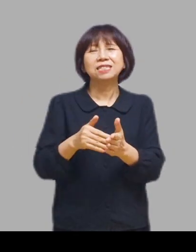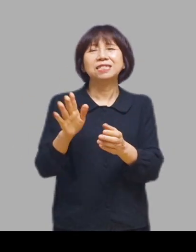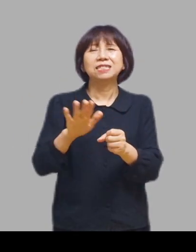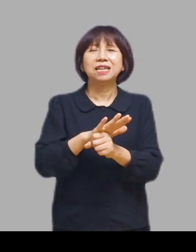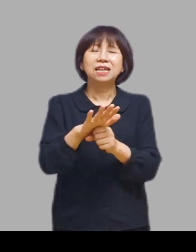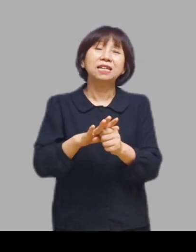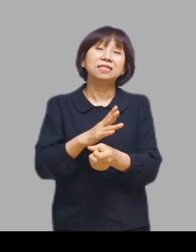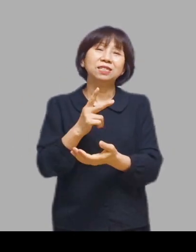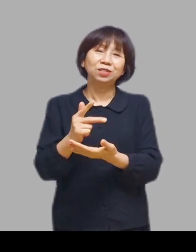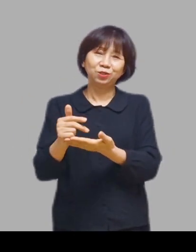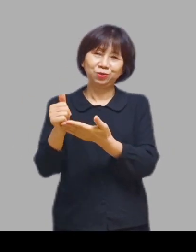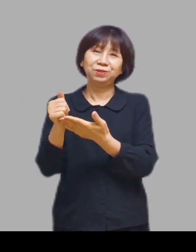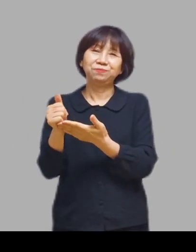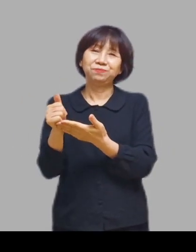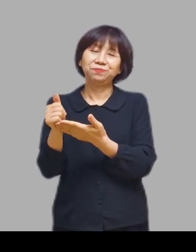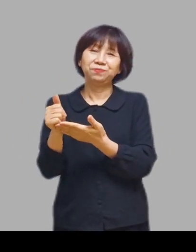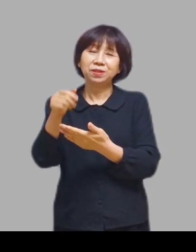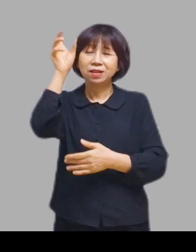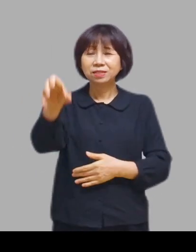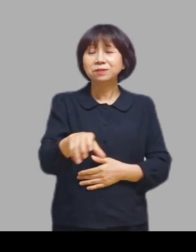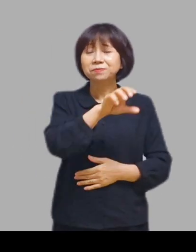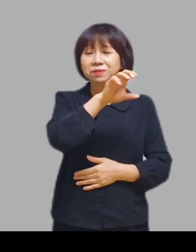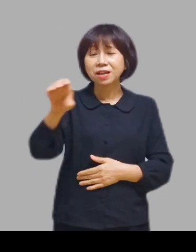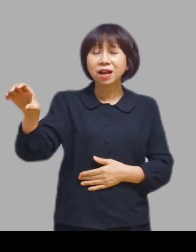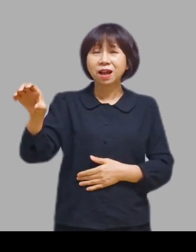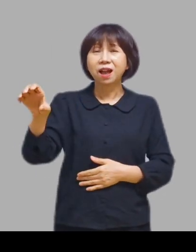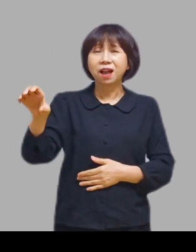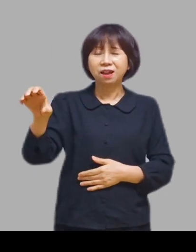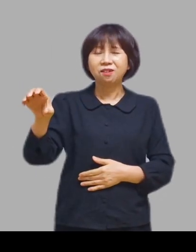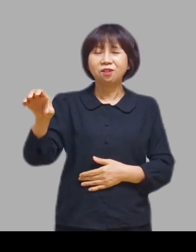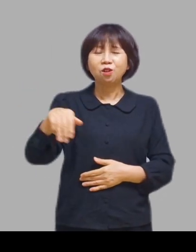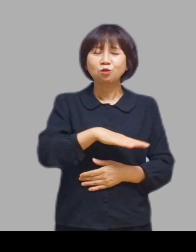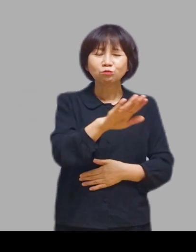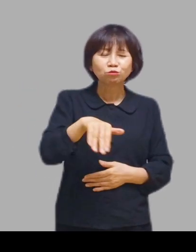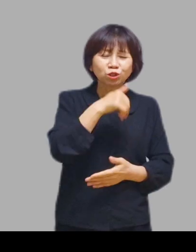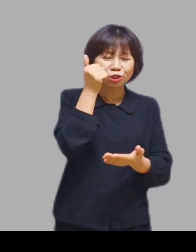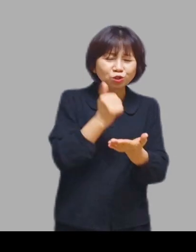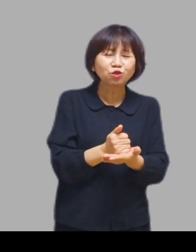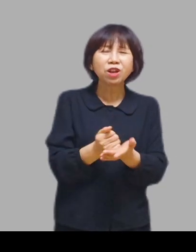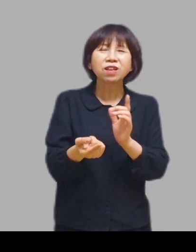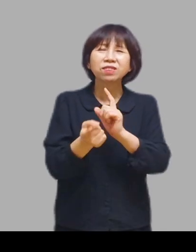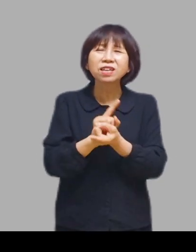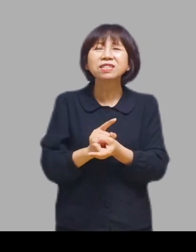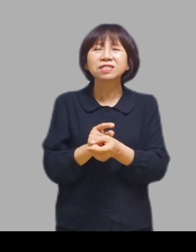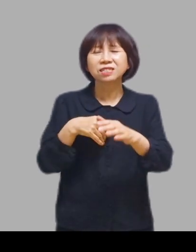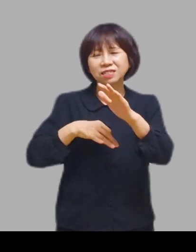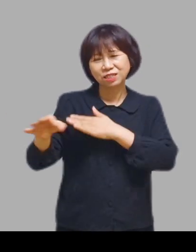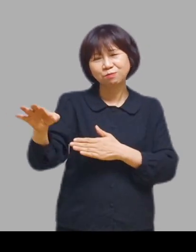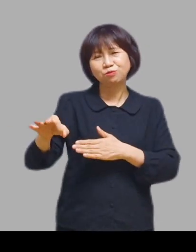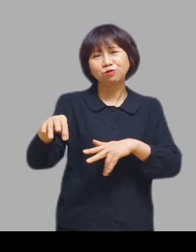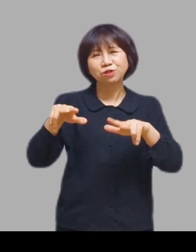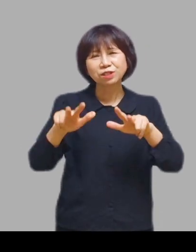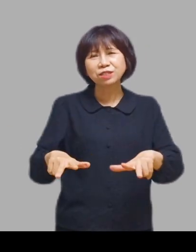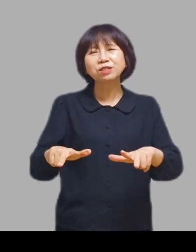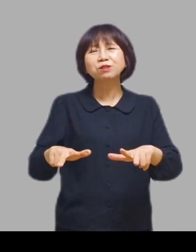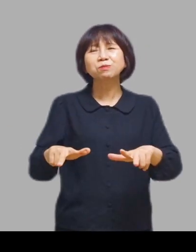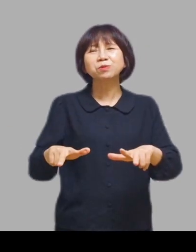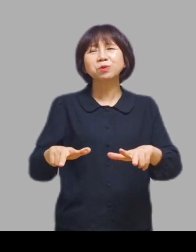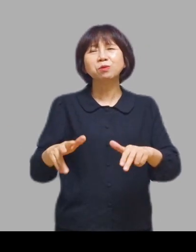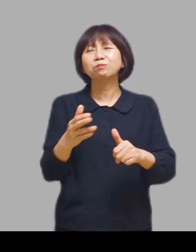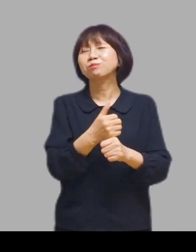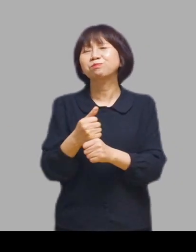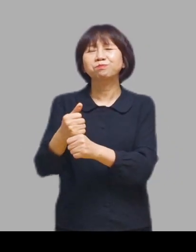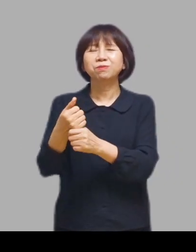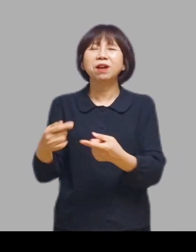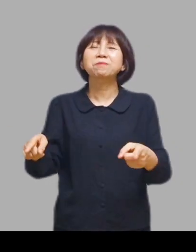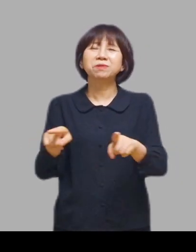끝까지 사랑하십니다. 십자가에서 우리의 죄값을 대신 지시고 우리를 살리시고 주님은 지금도 버리지 않고 우리를 붙들어